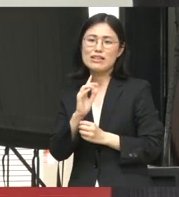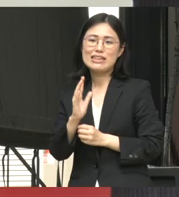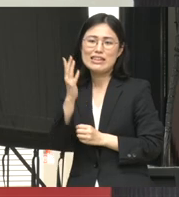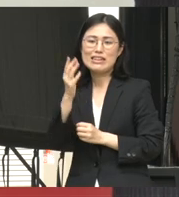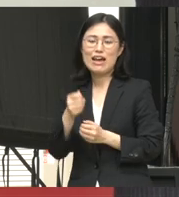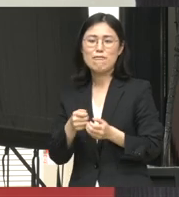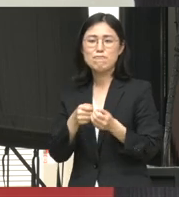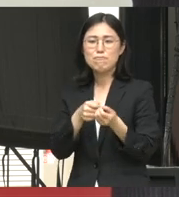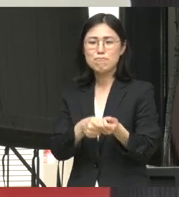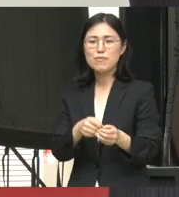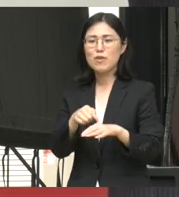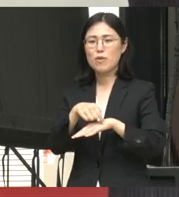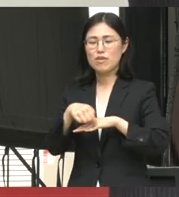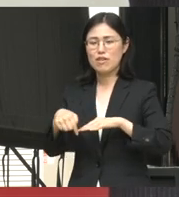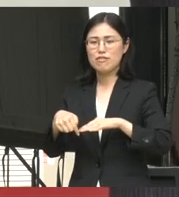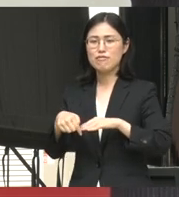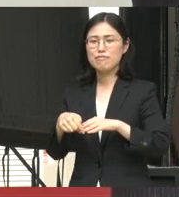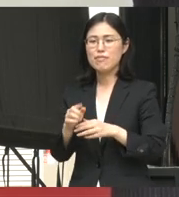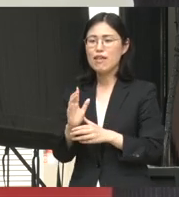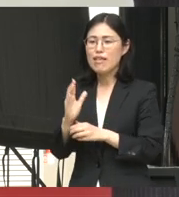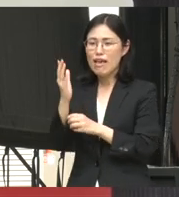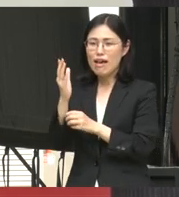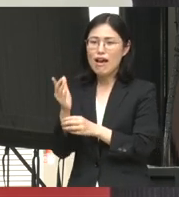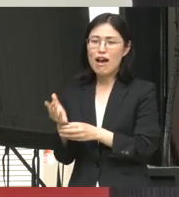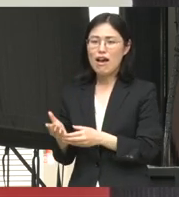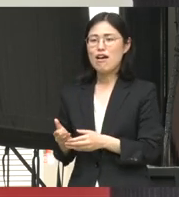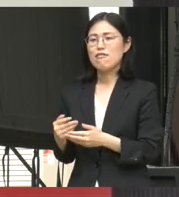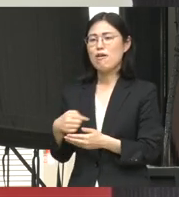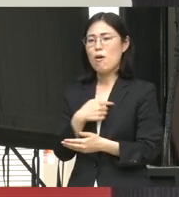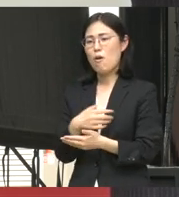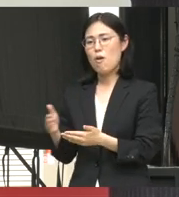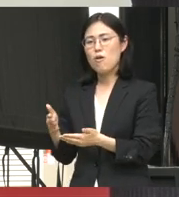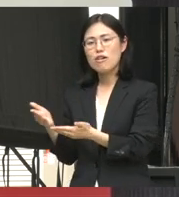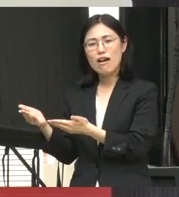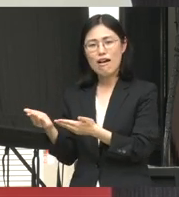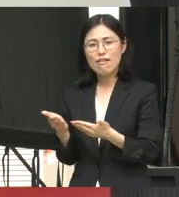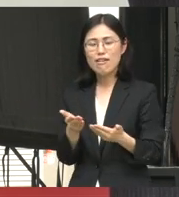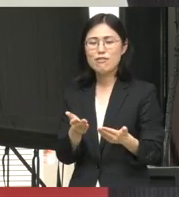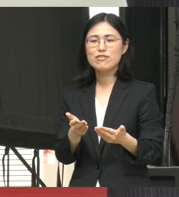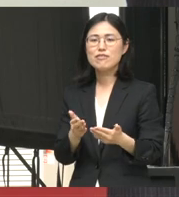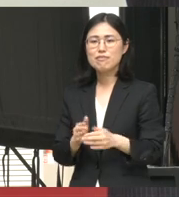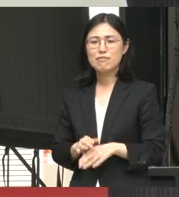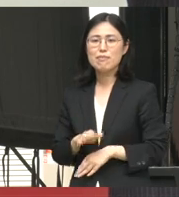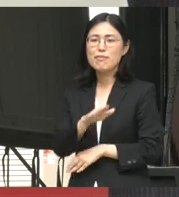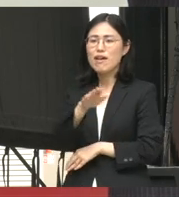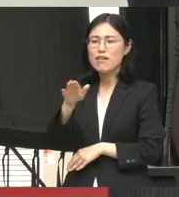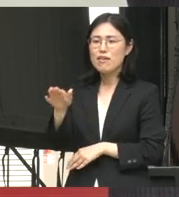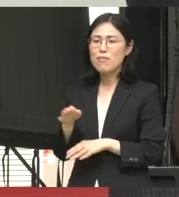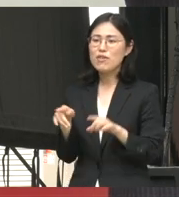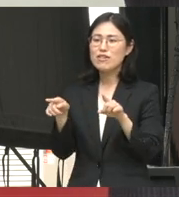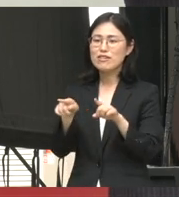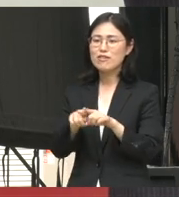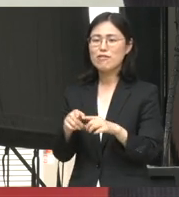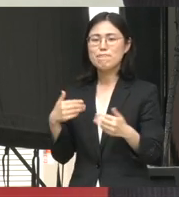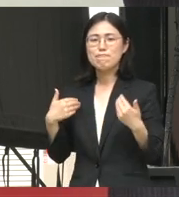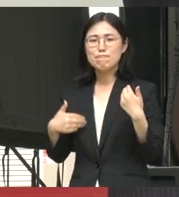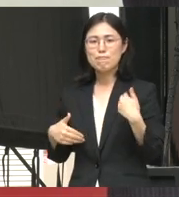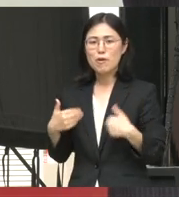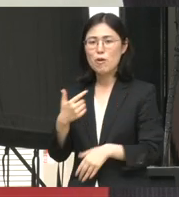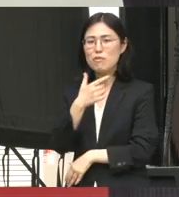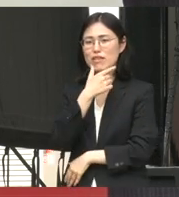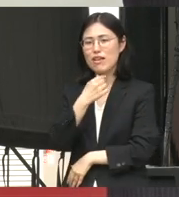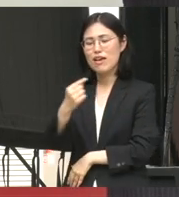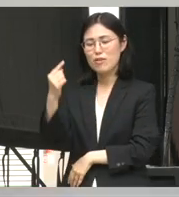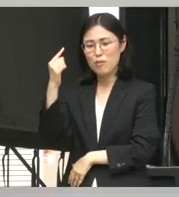聖火の到着を心より歓迎し、そして皆様と喜びを分かち合いたいと思います